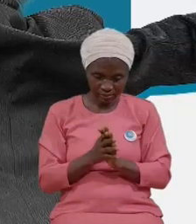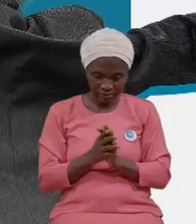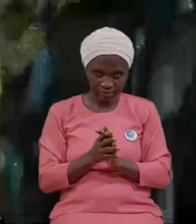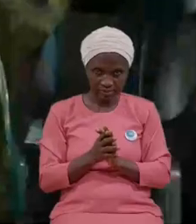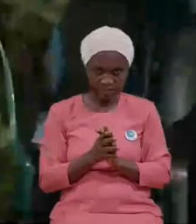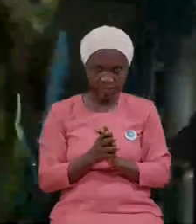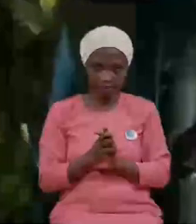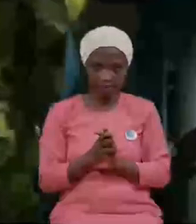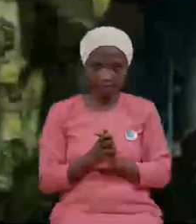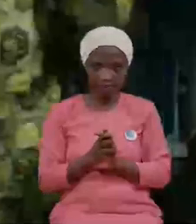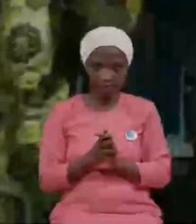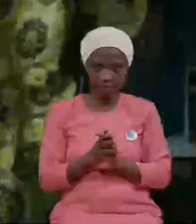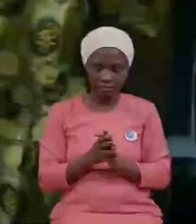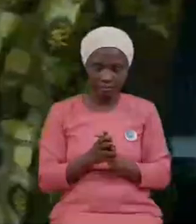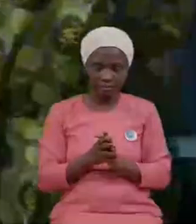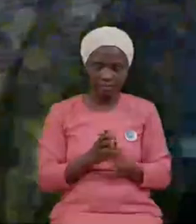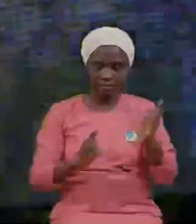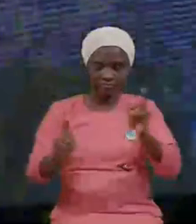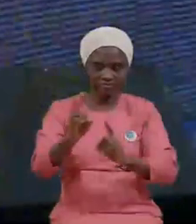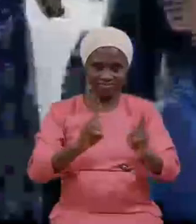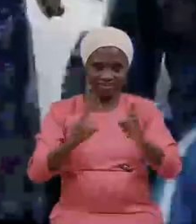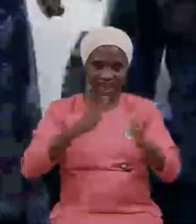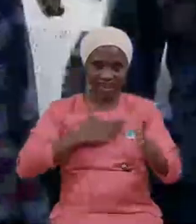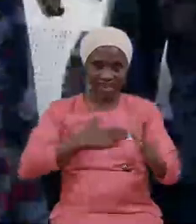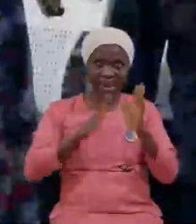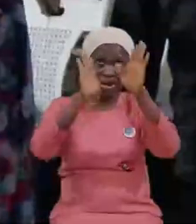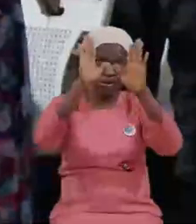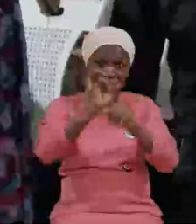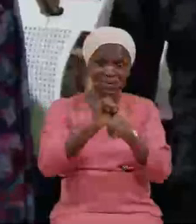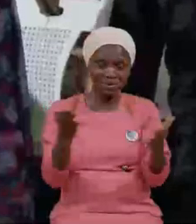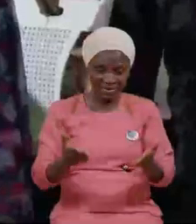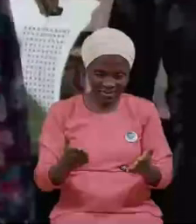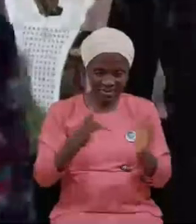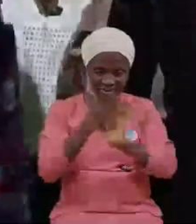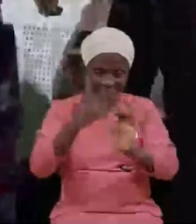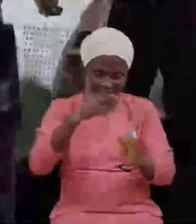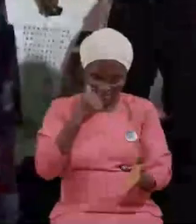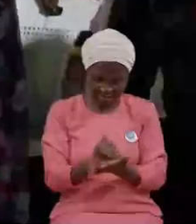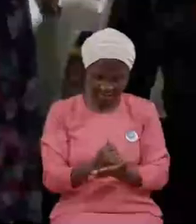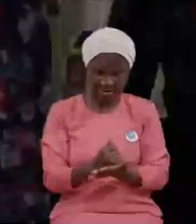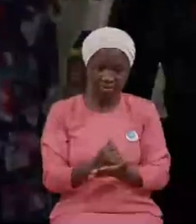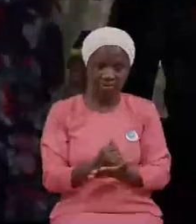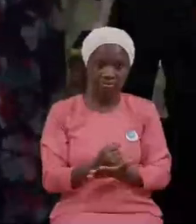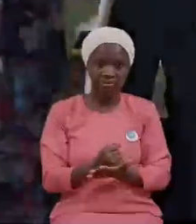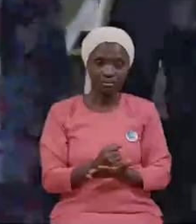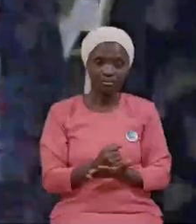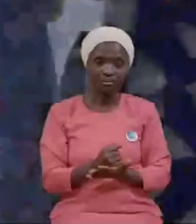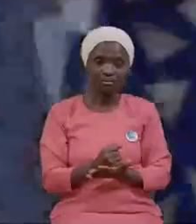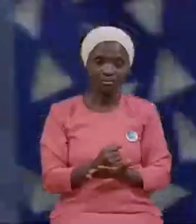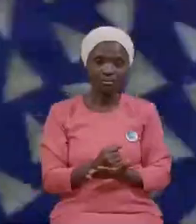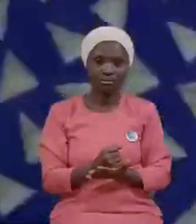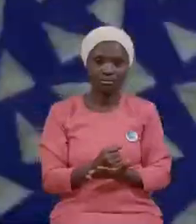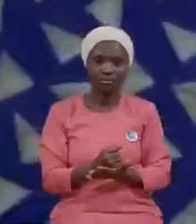Mon miracle est là! Est-ce que tu crois vraiment cela?